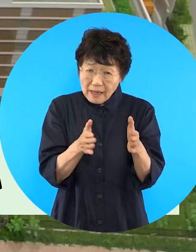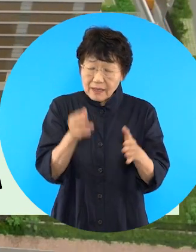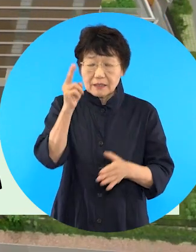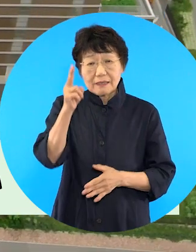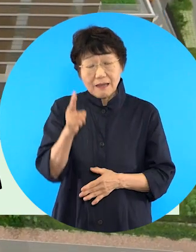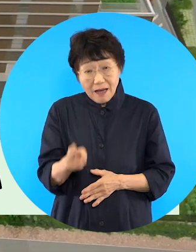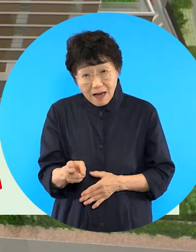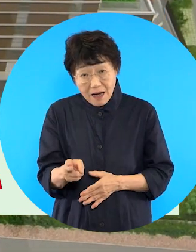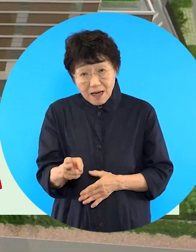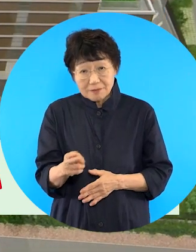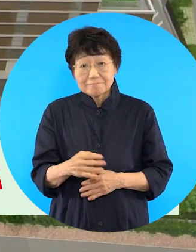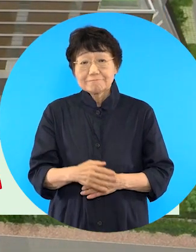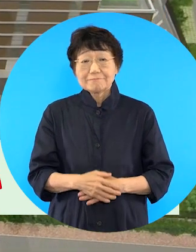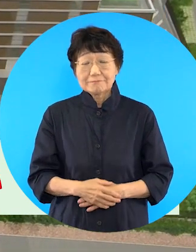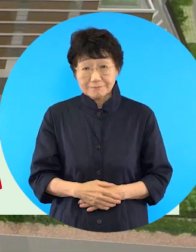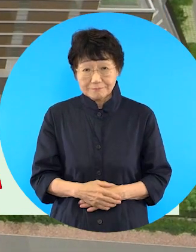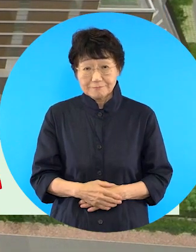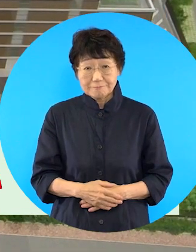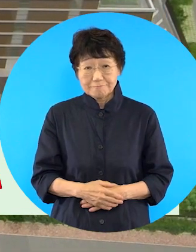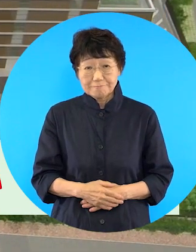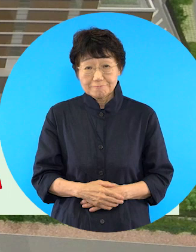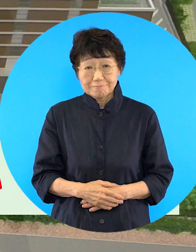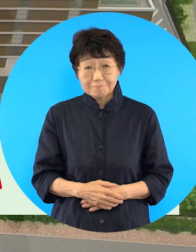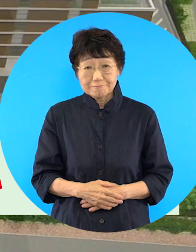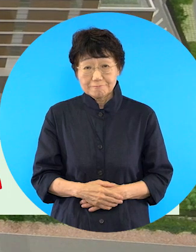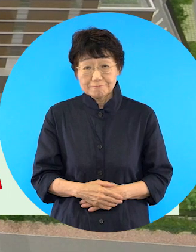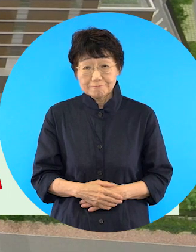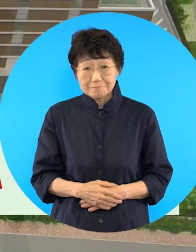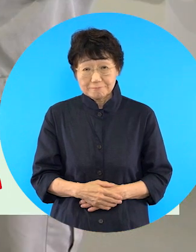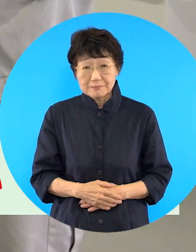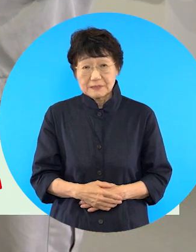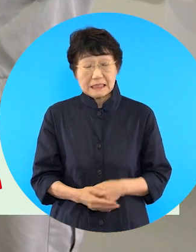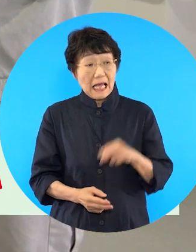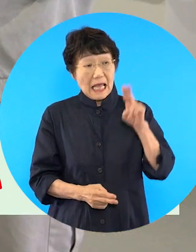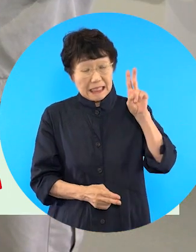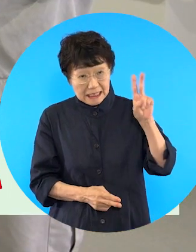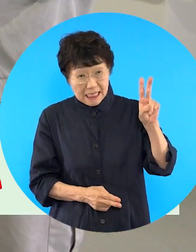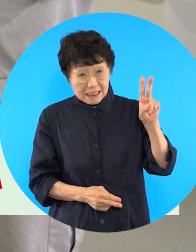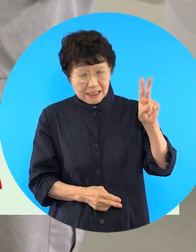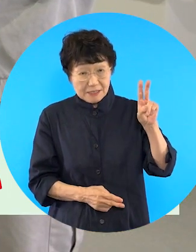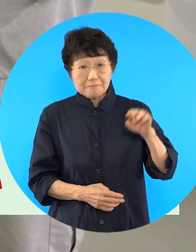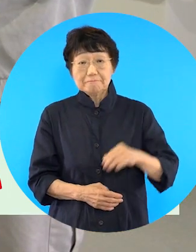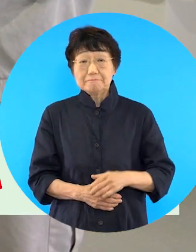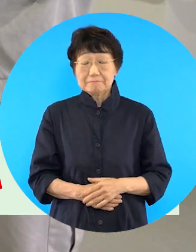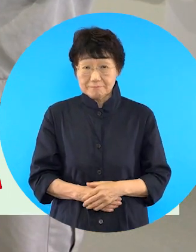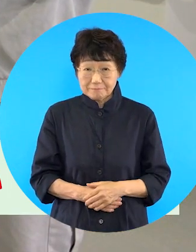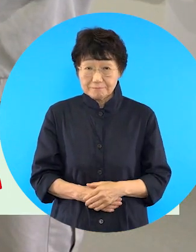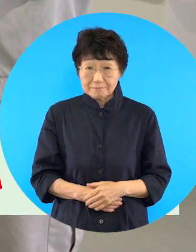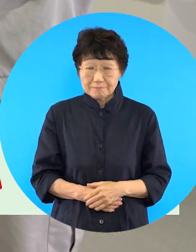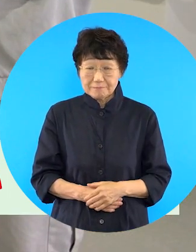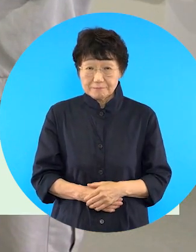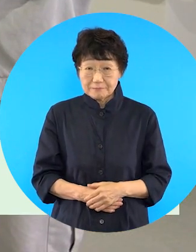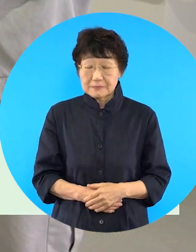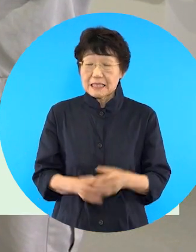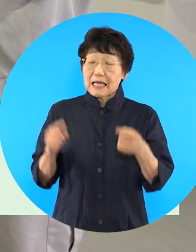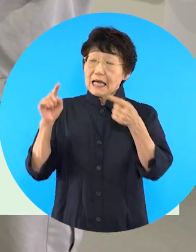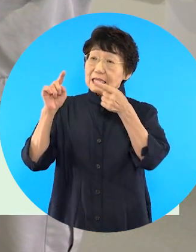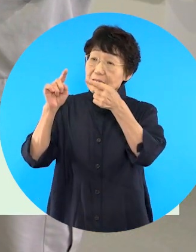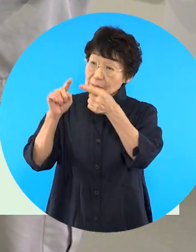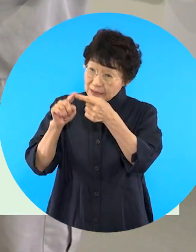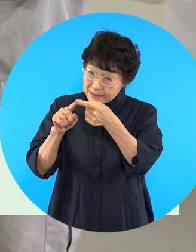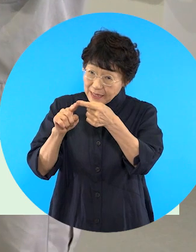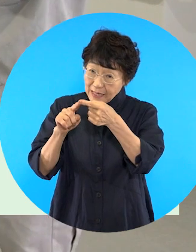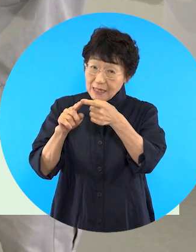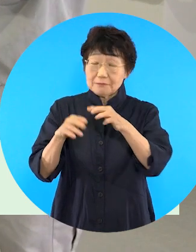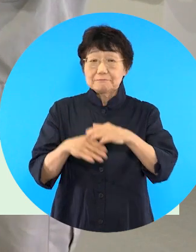なので答えは2の狭いでどうでしょうか。 はい、では答えは2の敷地が狭い、